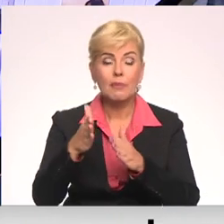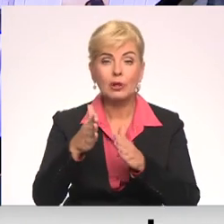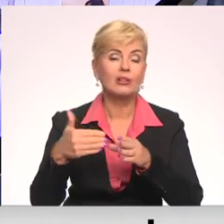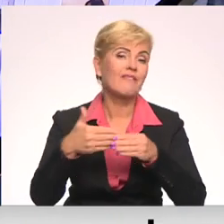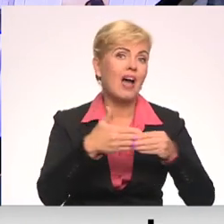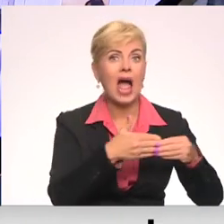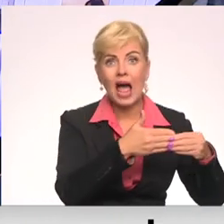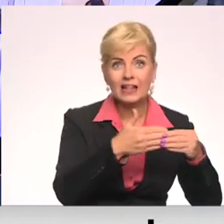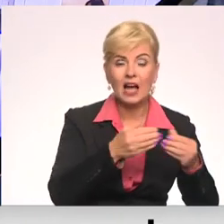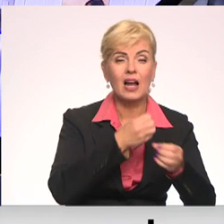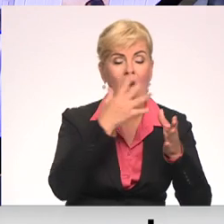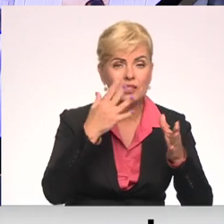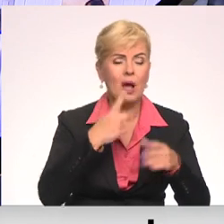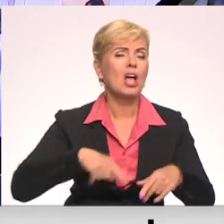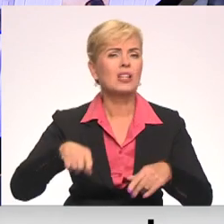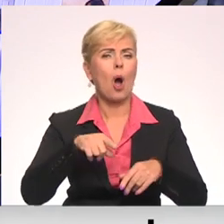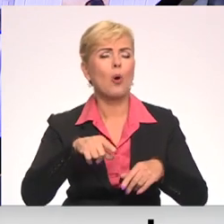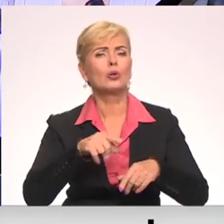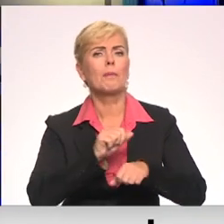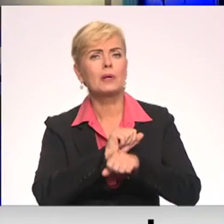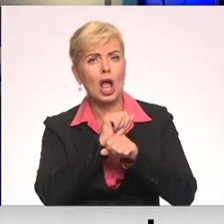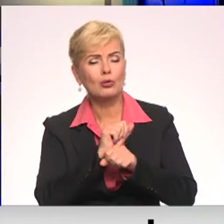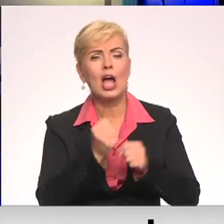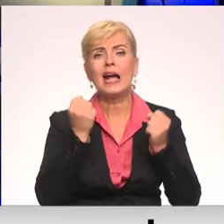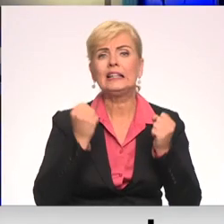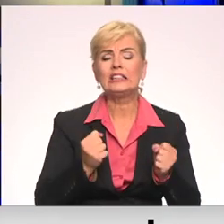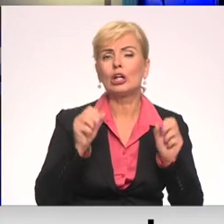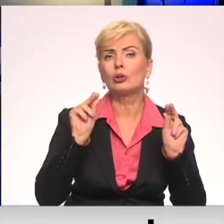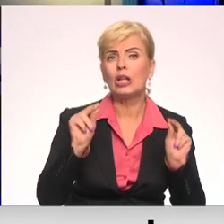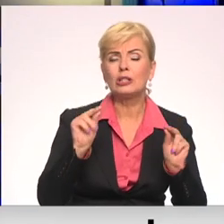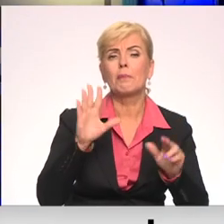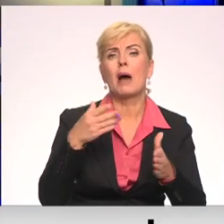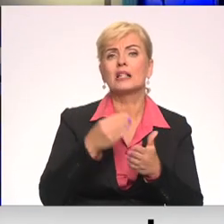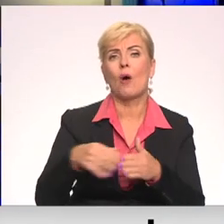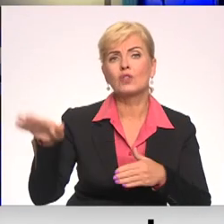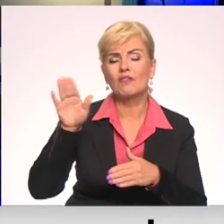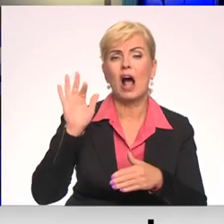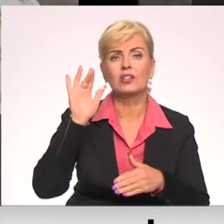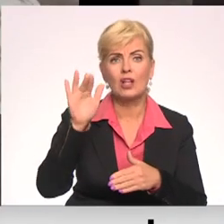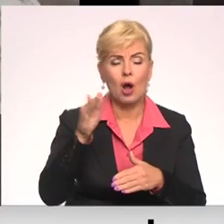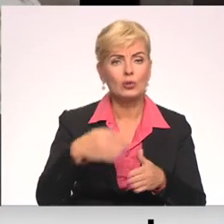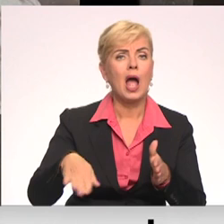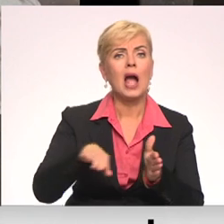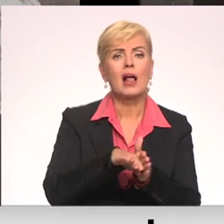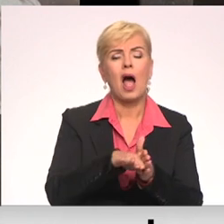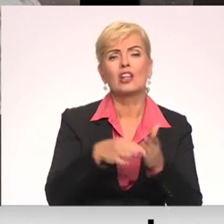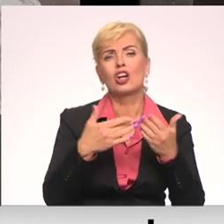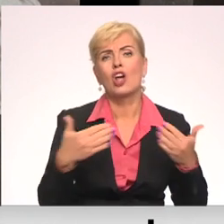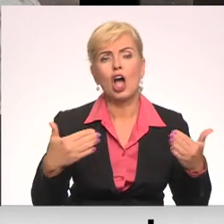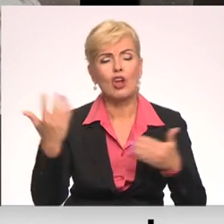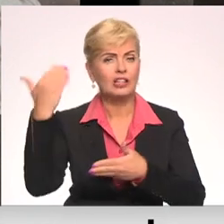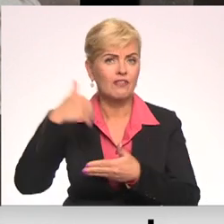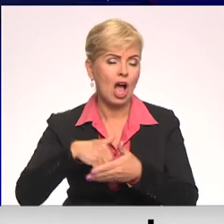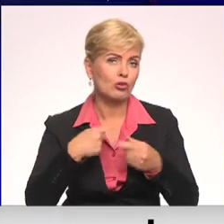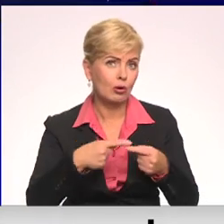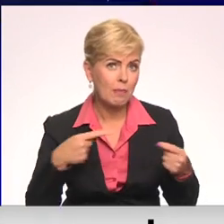pavadiens, tautas pretošanās, izturība un ticība savas valsts nākotnei. Klāt nākuši jauni vēstures materiāli un radušās